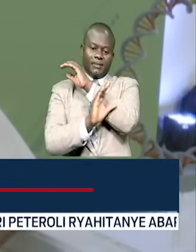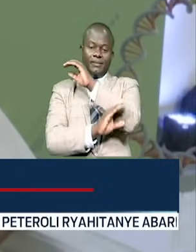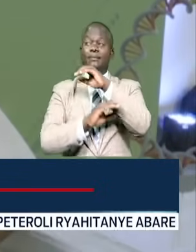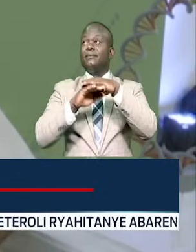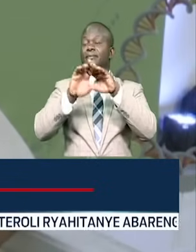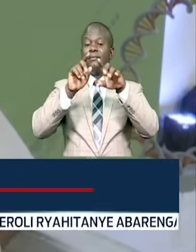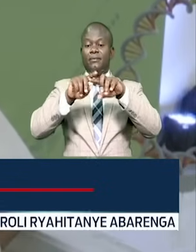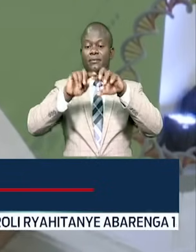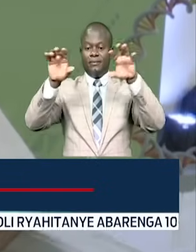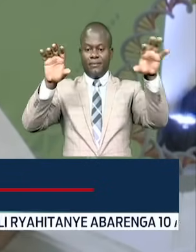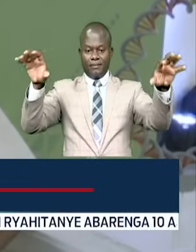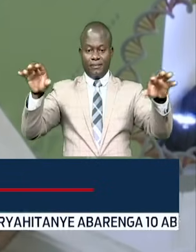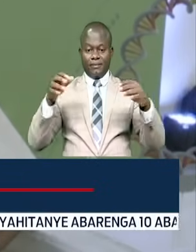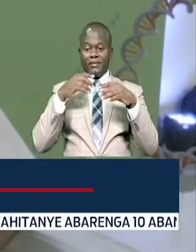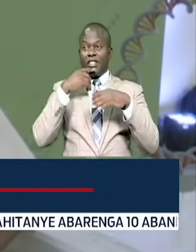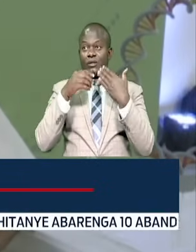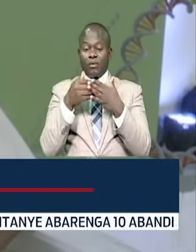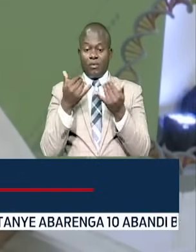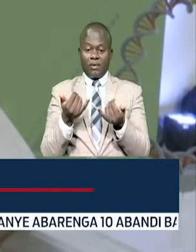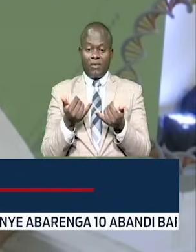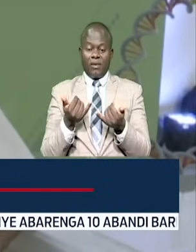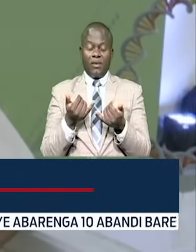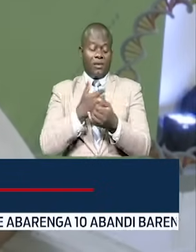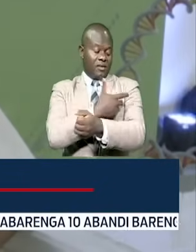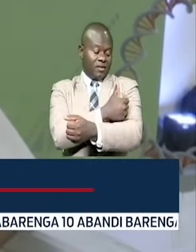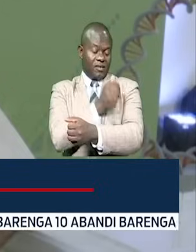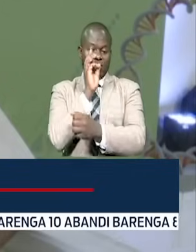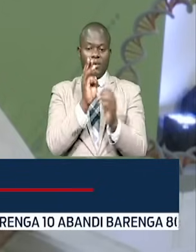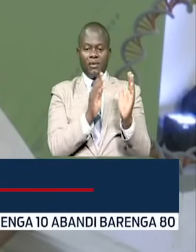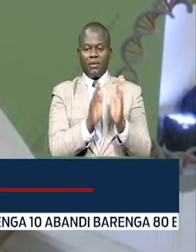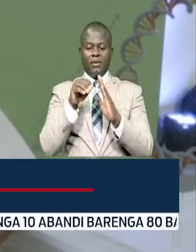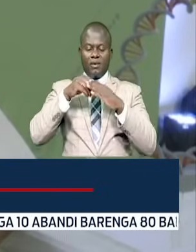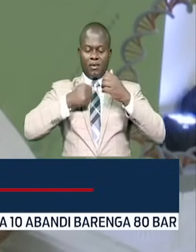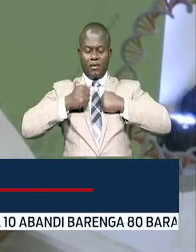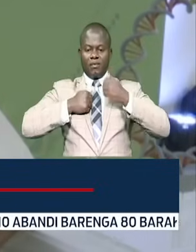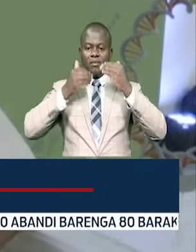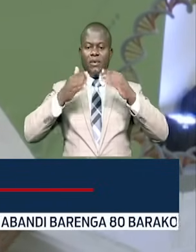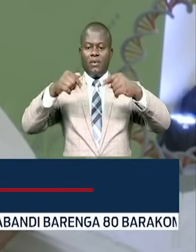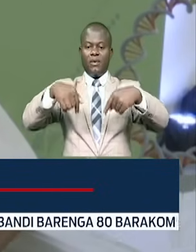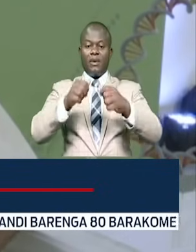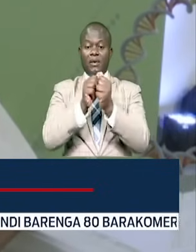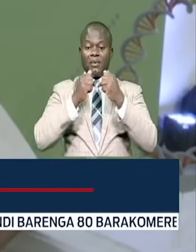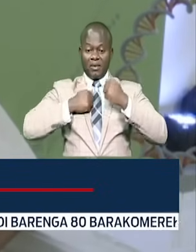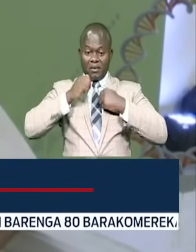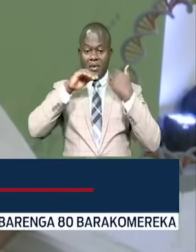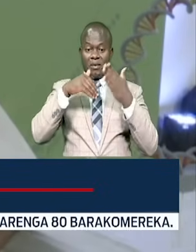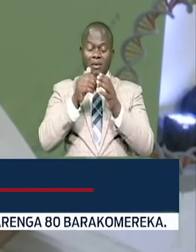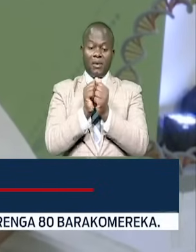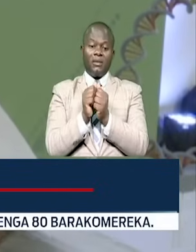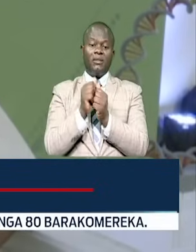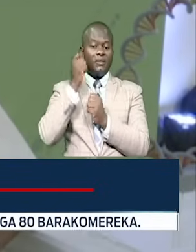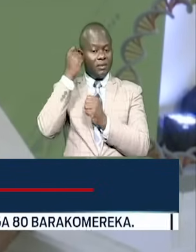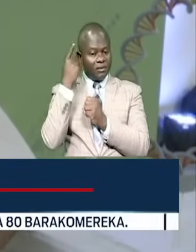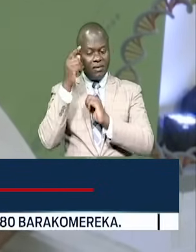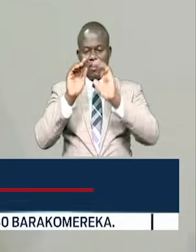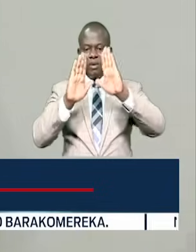hanze. So kuba inkingo zizategurwa hano mu Rwanda n'abanyarwanda bakazabigiramo uruhare